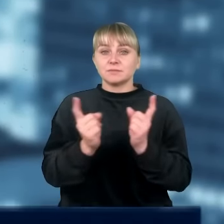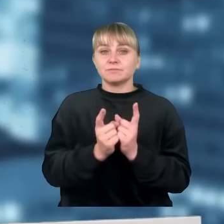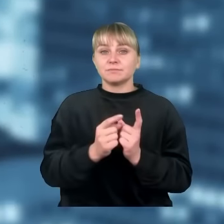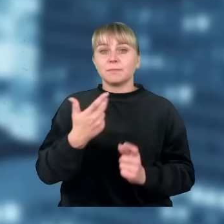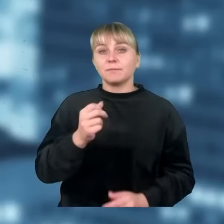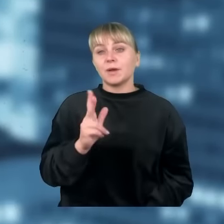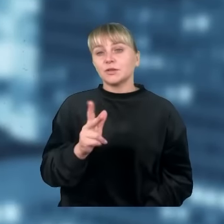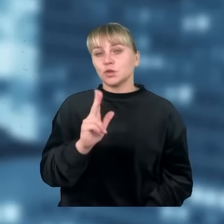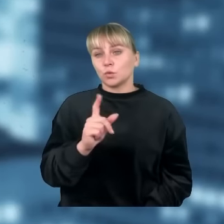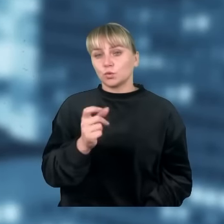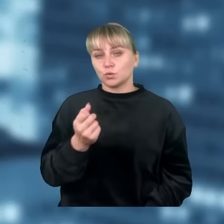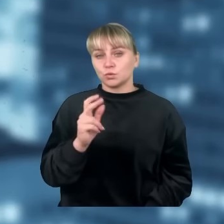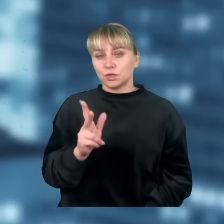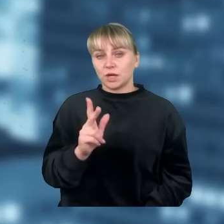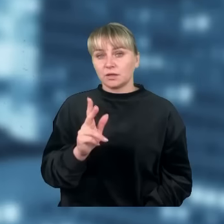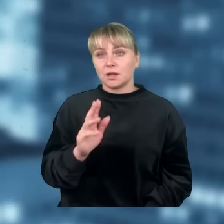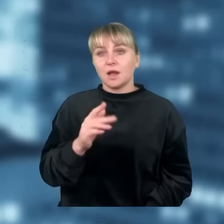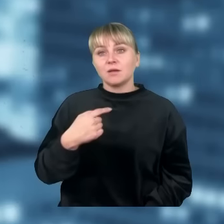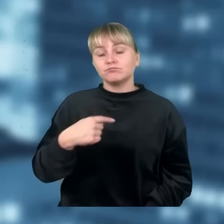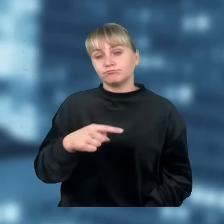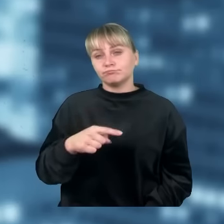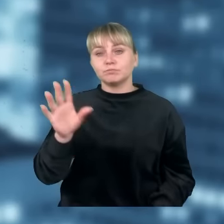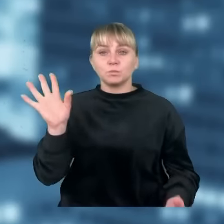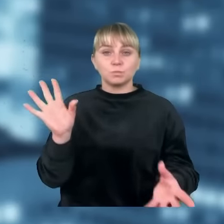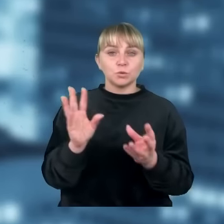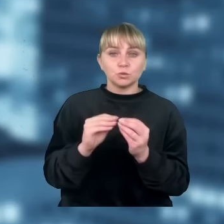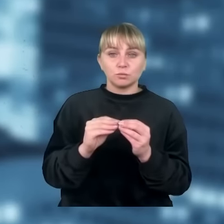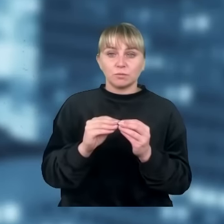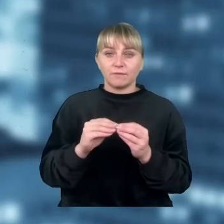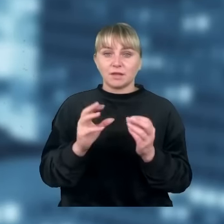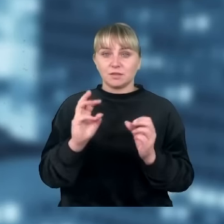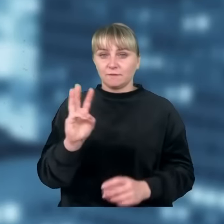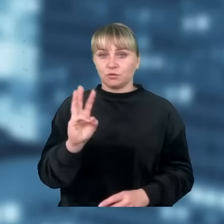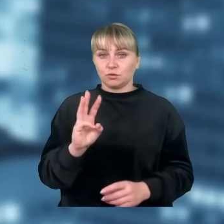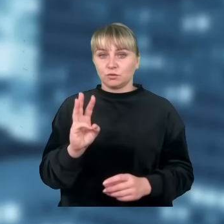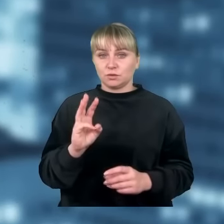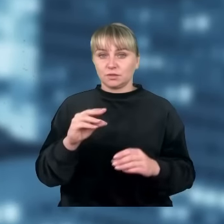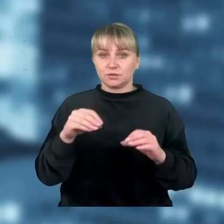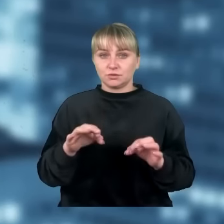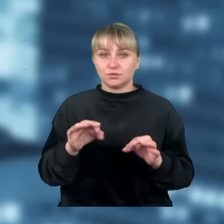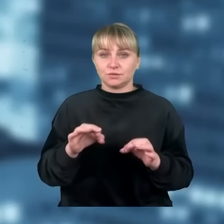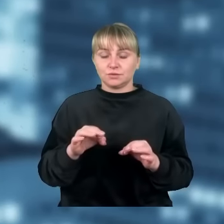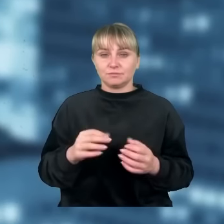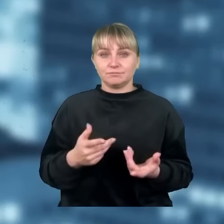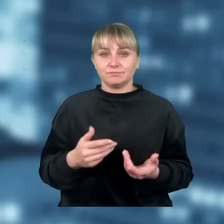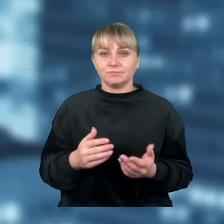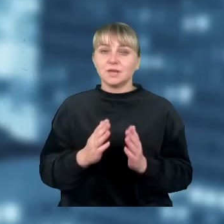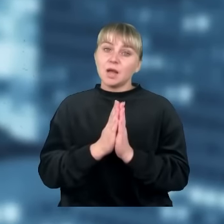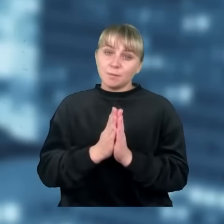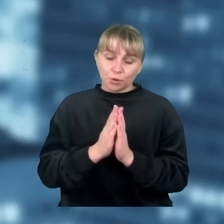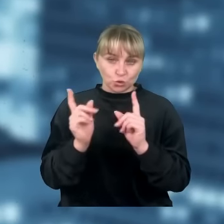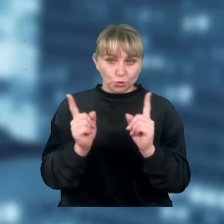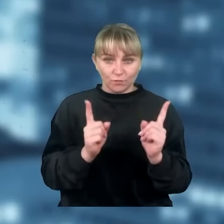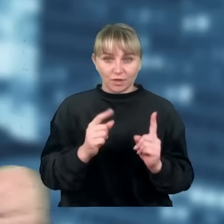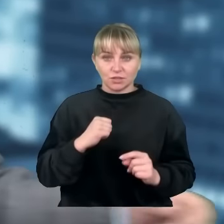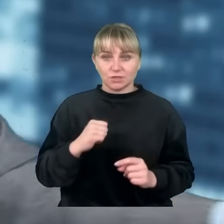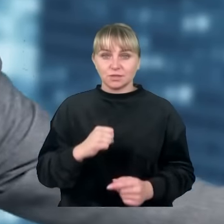potem wieczór i podsumowanie tego uroczego wtorku. I Paulina Bilińska. Proszę na siebie uważać.